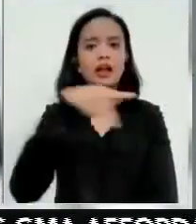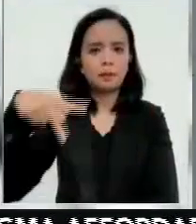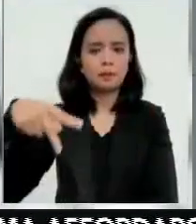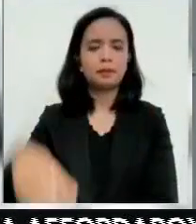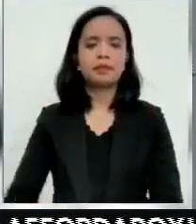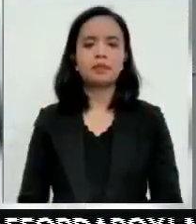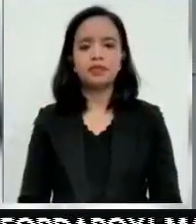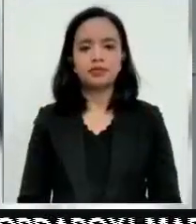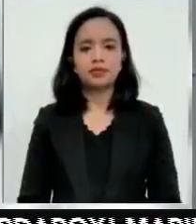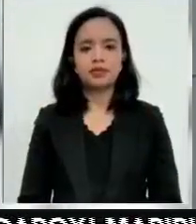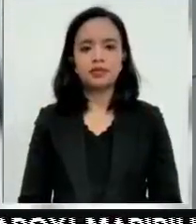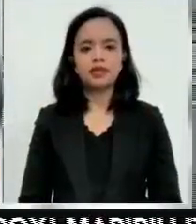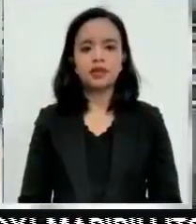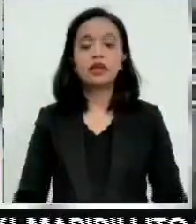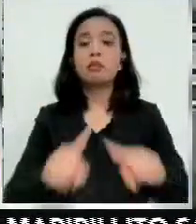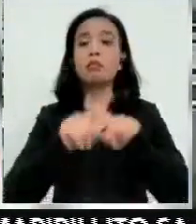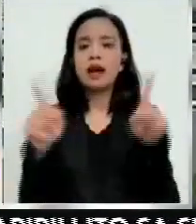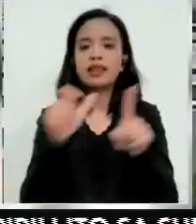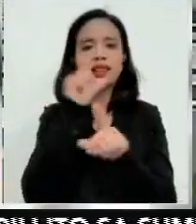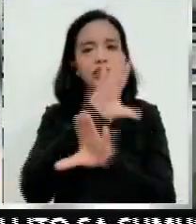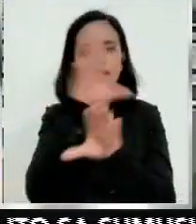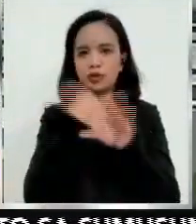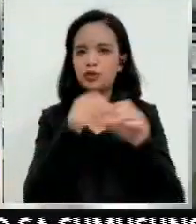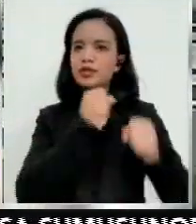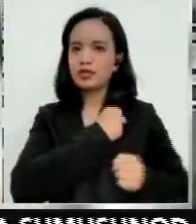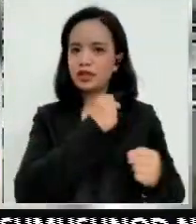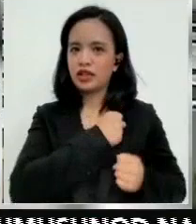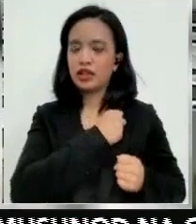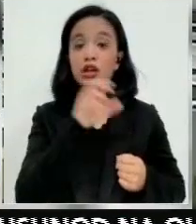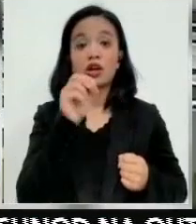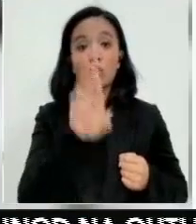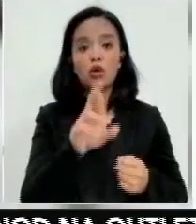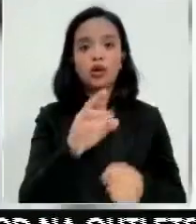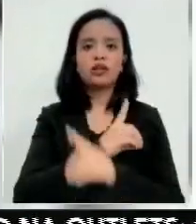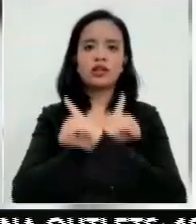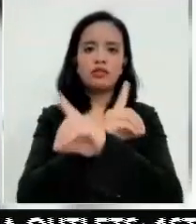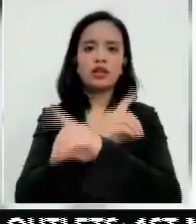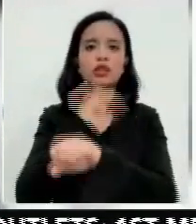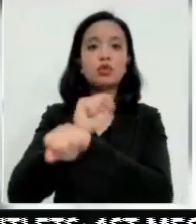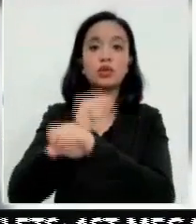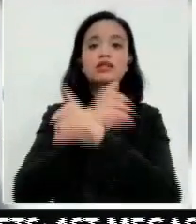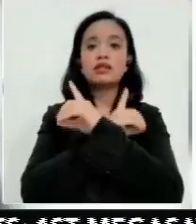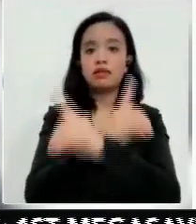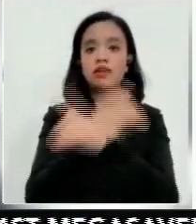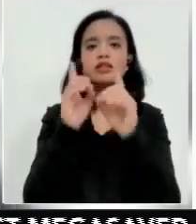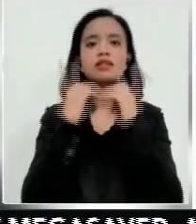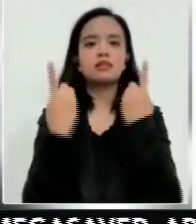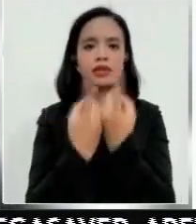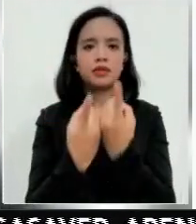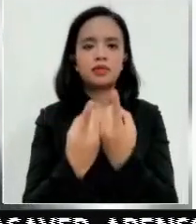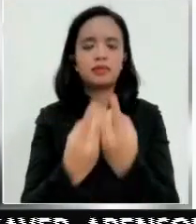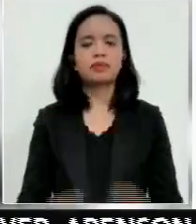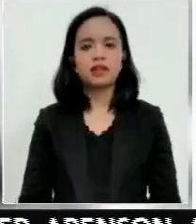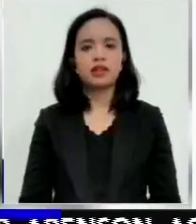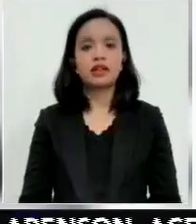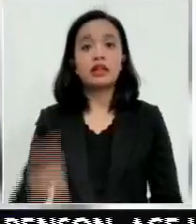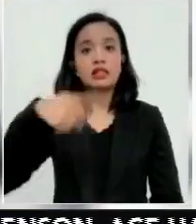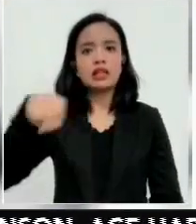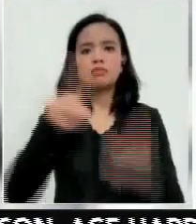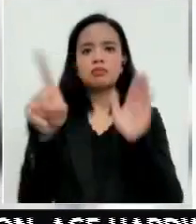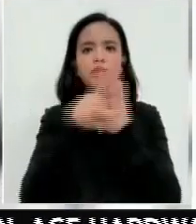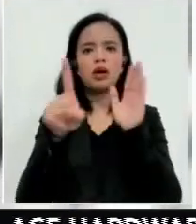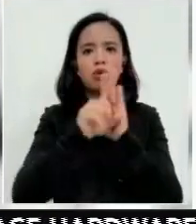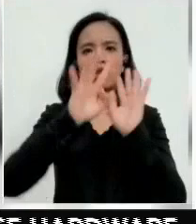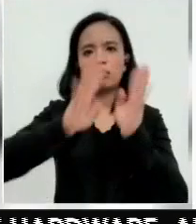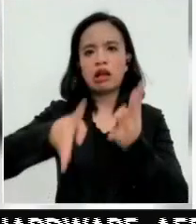maliban na lang kung sundalo ka o tauhan ng defense department pinagbawalan na kasi silang mag-download ng mga app